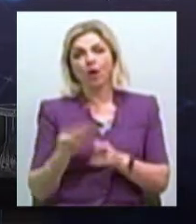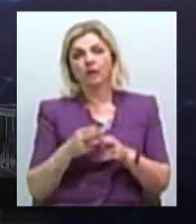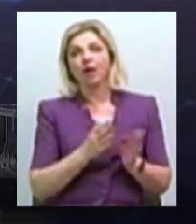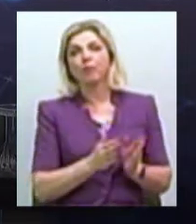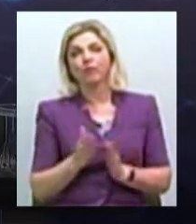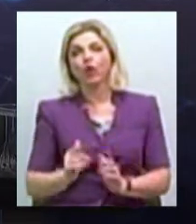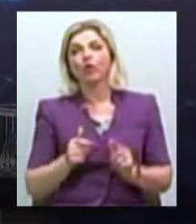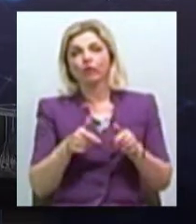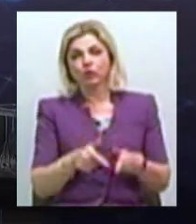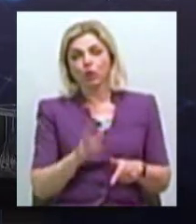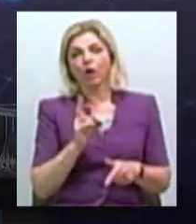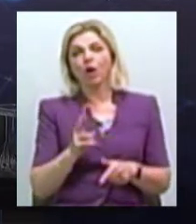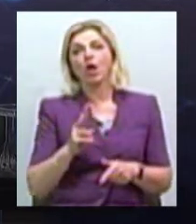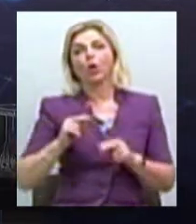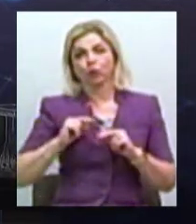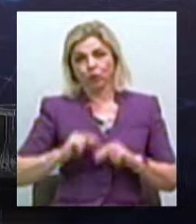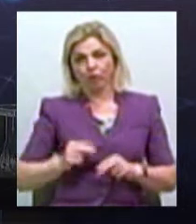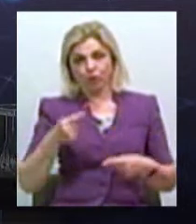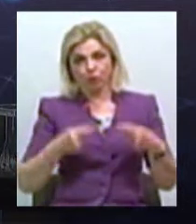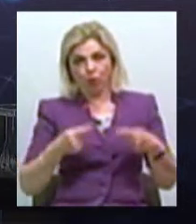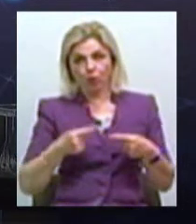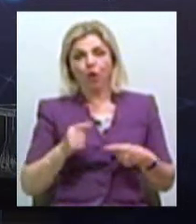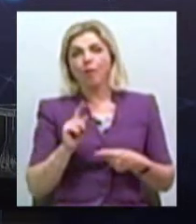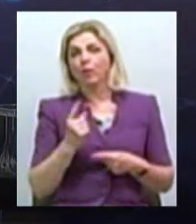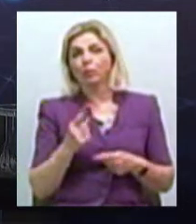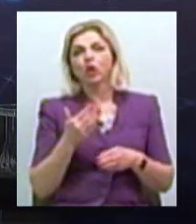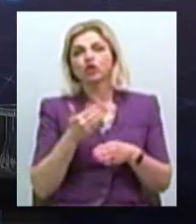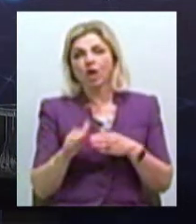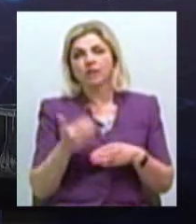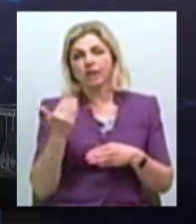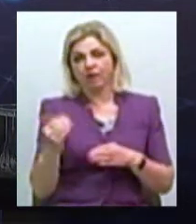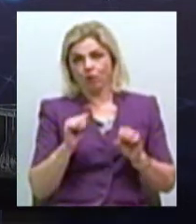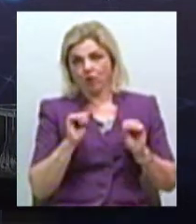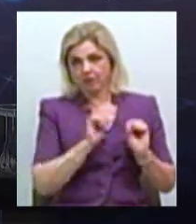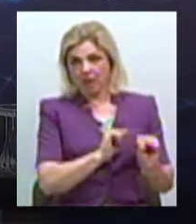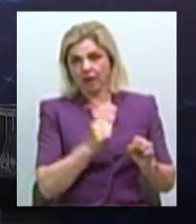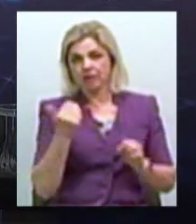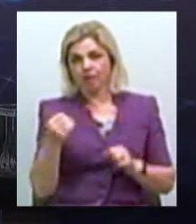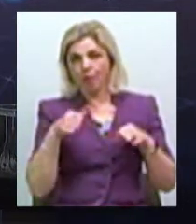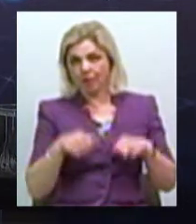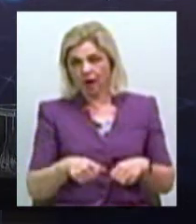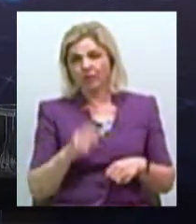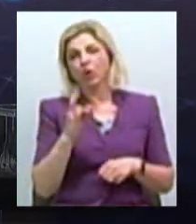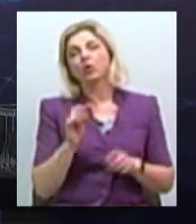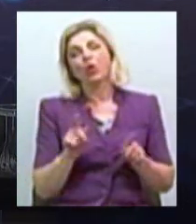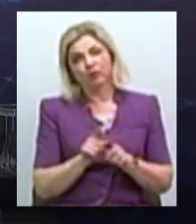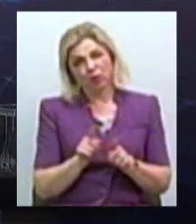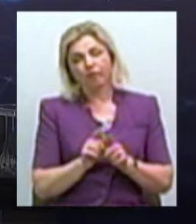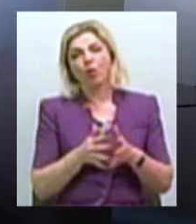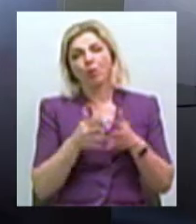вступу до колективного трудового спору, це певною частиною захист його прав. Але все ж таки більш потребують захисту